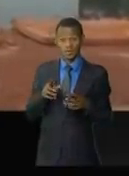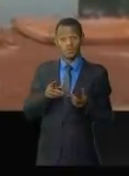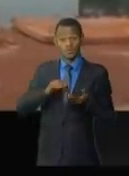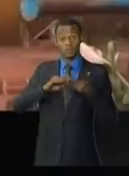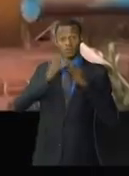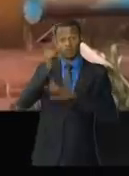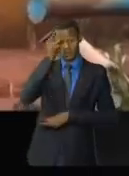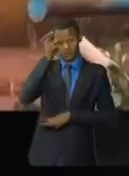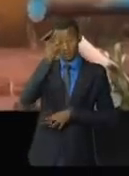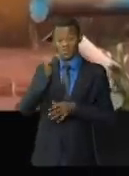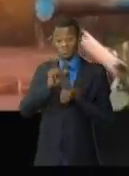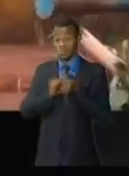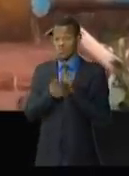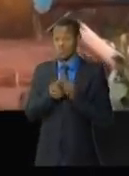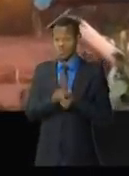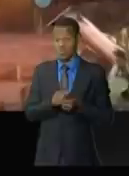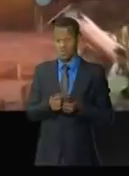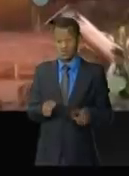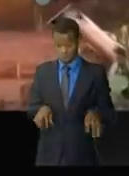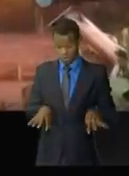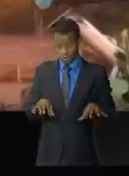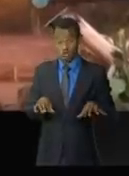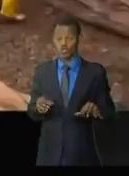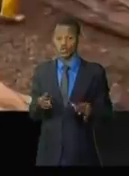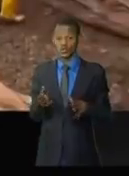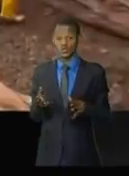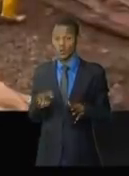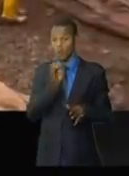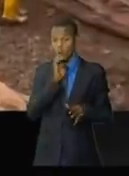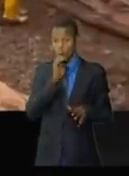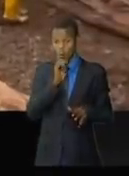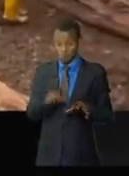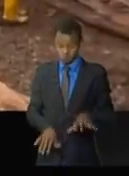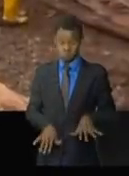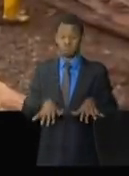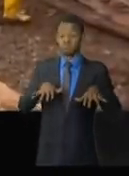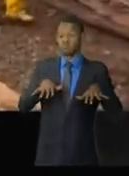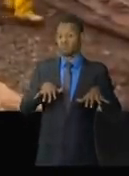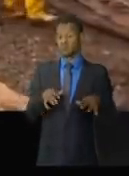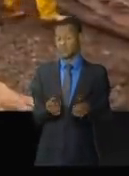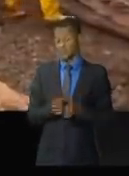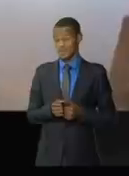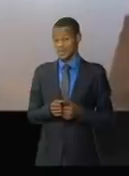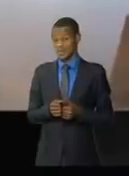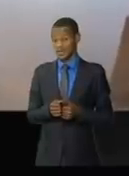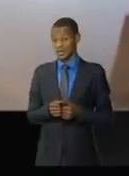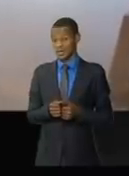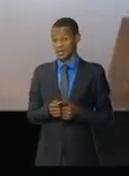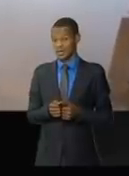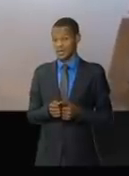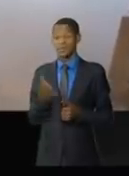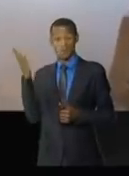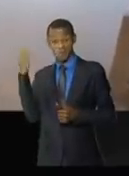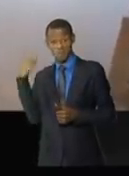endroits, comme le montrent ces images. Une situation qui aurait pu être évitée et aujourd'hui l'usine de traitement d'eau